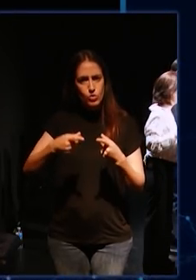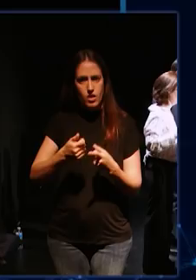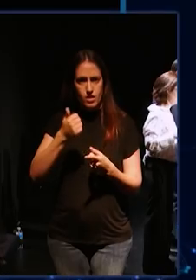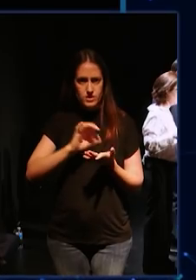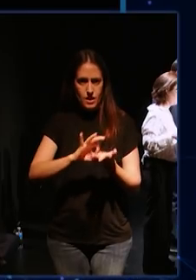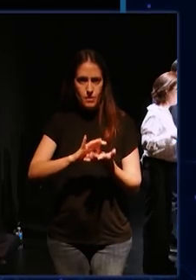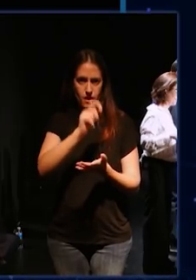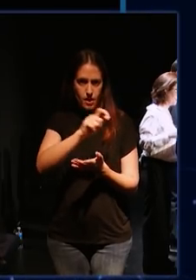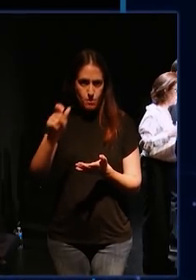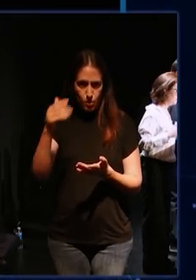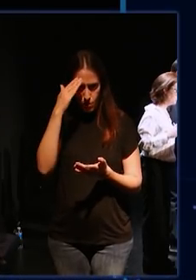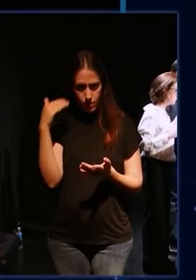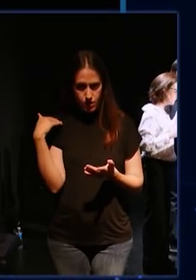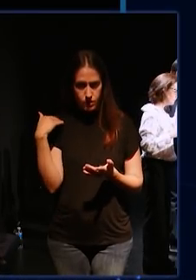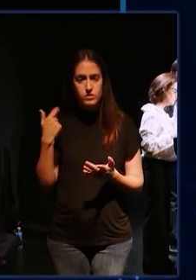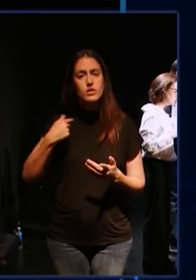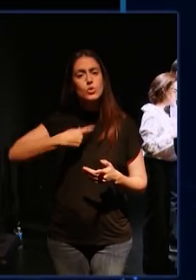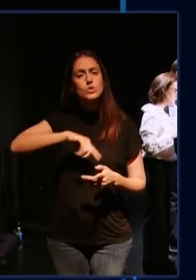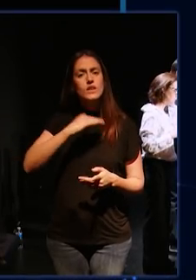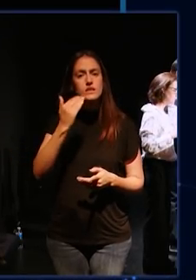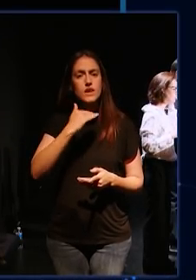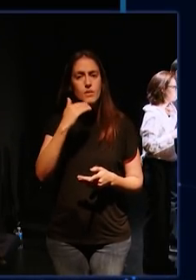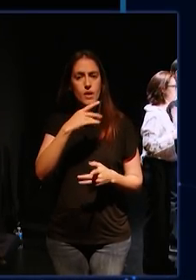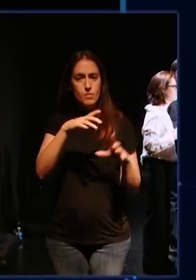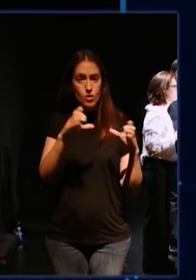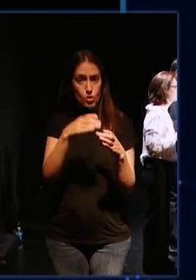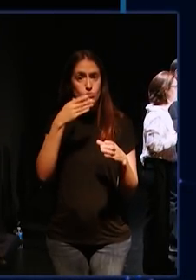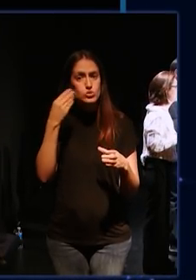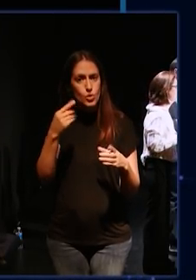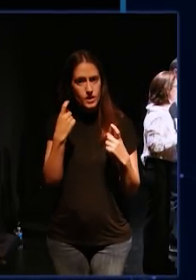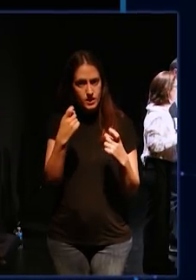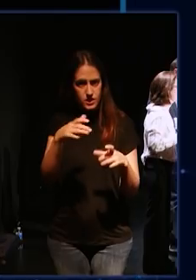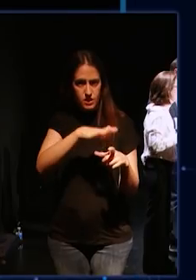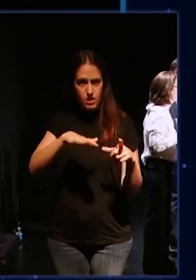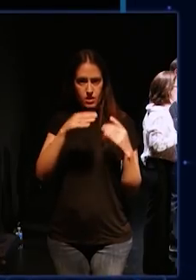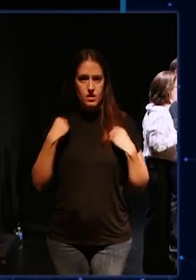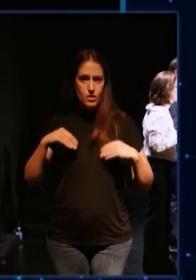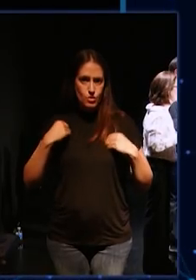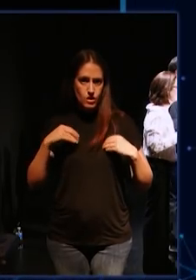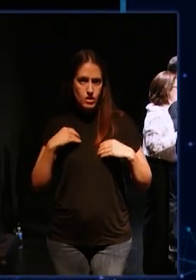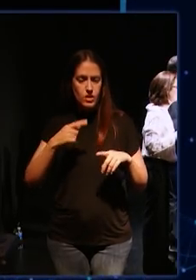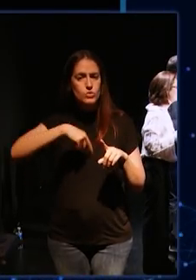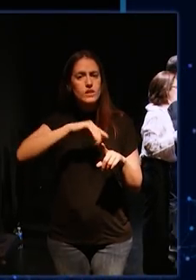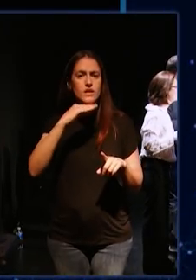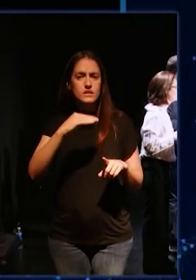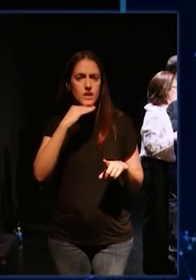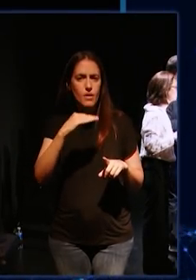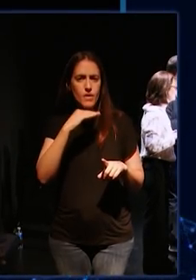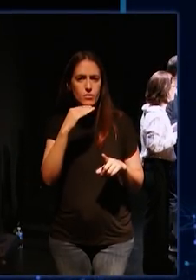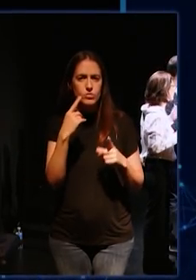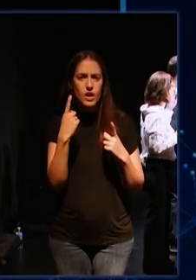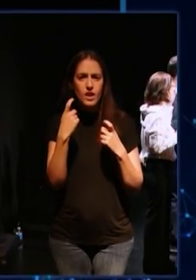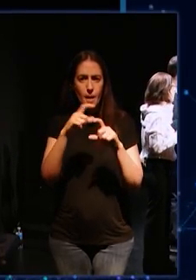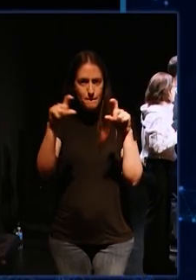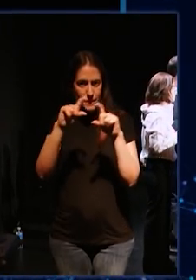poble. Perquè nosaltres sabem que els joves segueixen necessitant d'un espai de lleure. Perquè sabem què necessiten